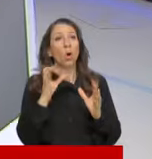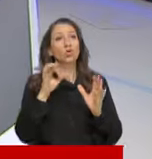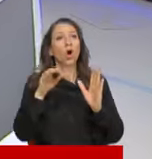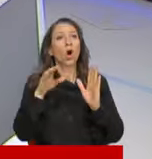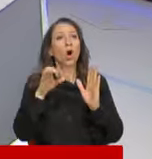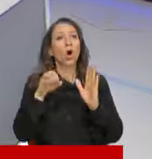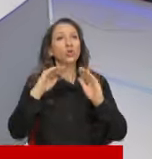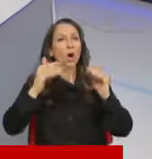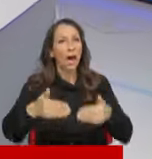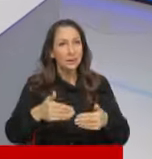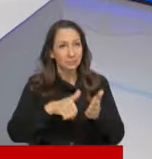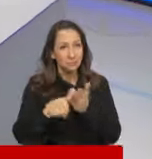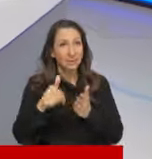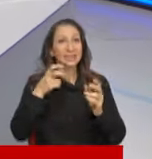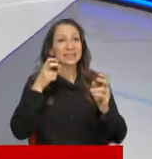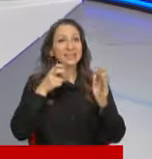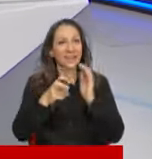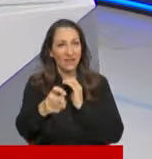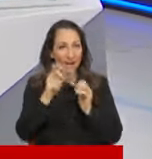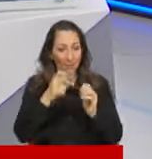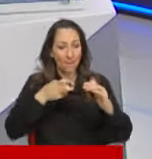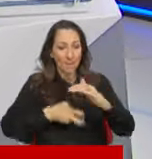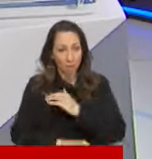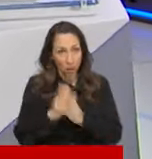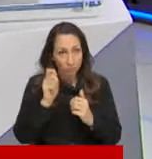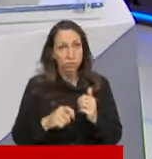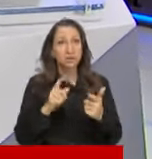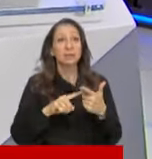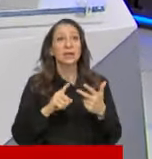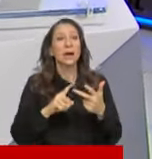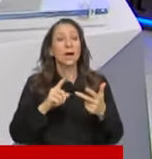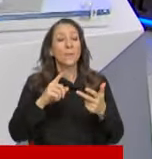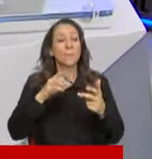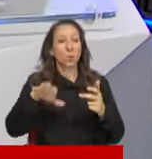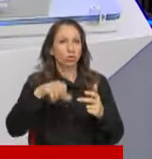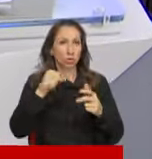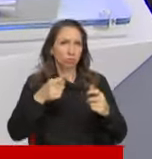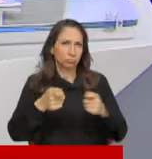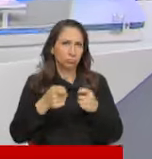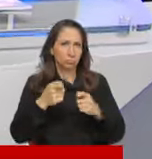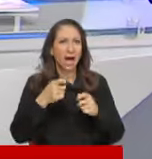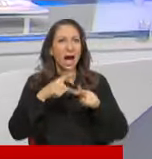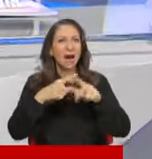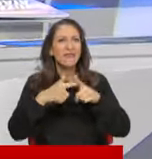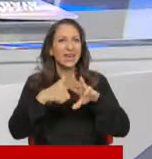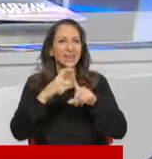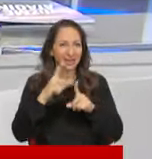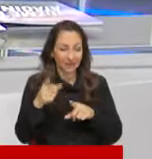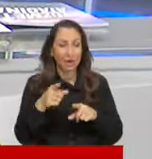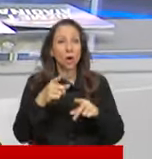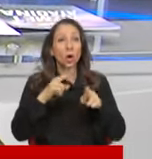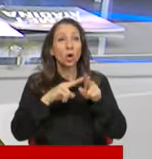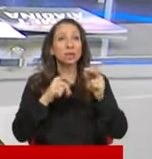tamamlayacağız Tramvay ve Metroyu yapacağız Eee afet koordinasyon merkezini en hızlı biçimde yapacağız